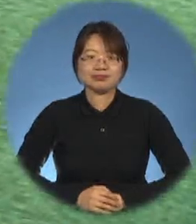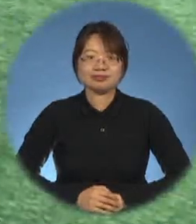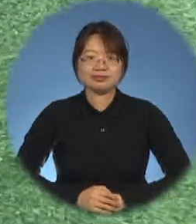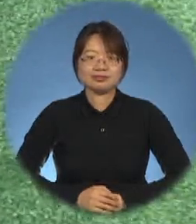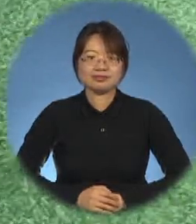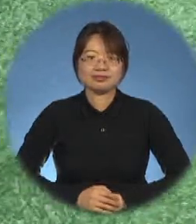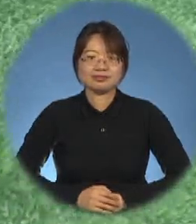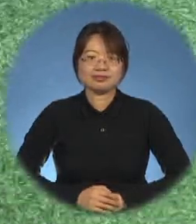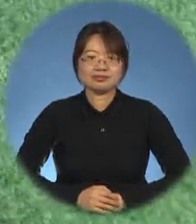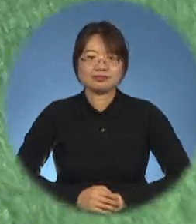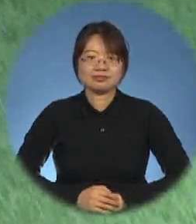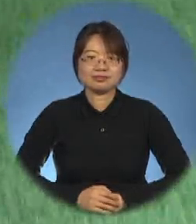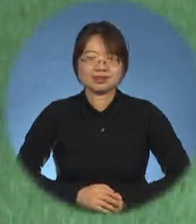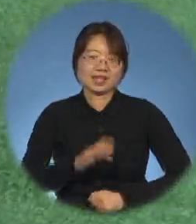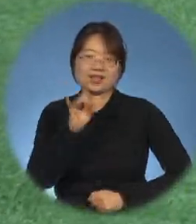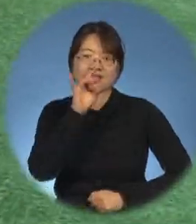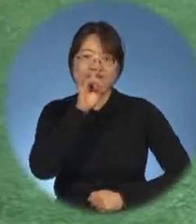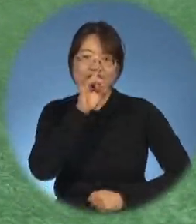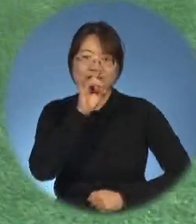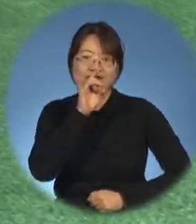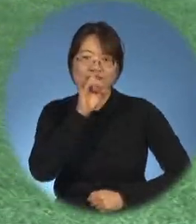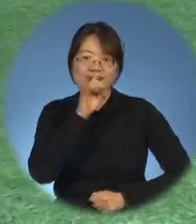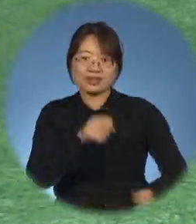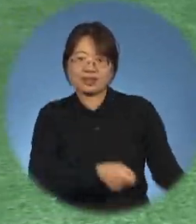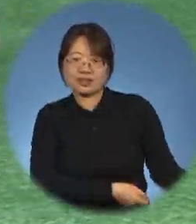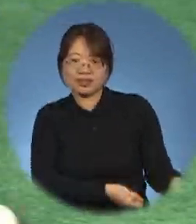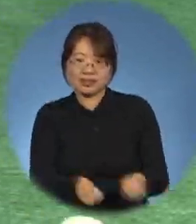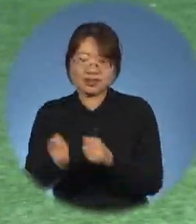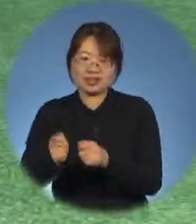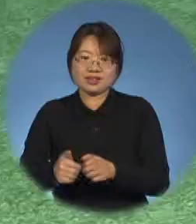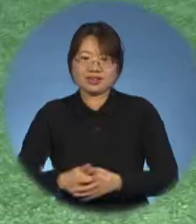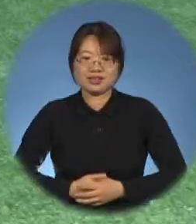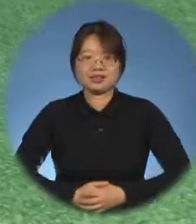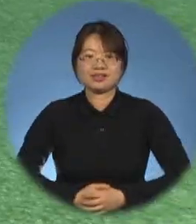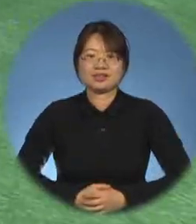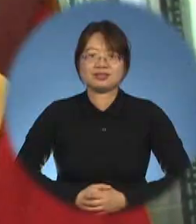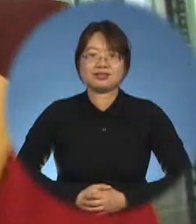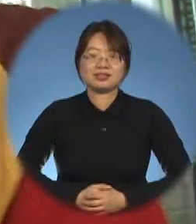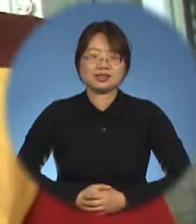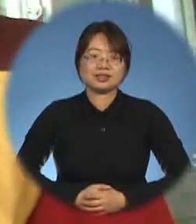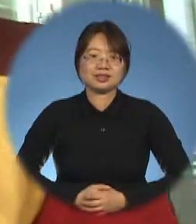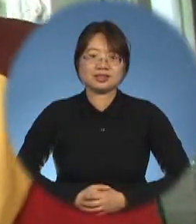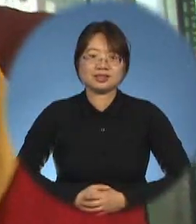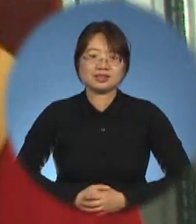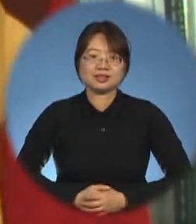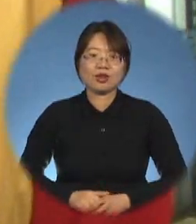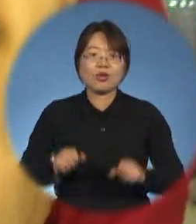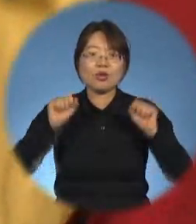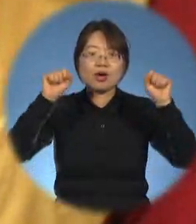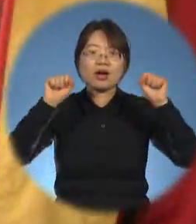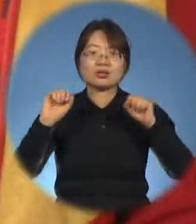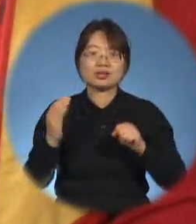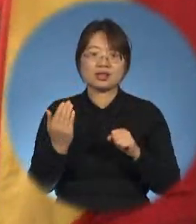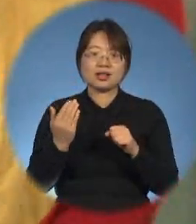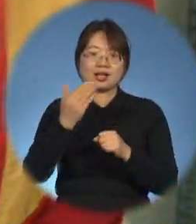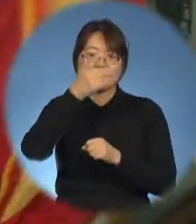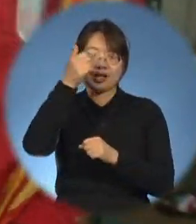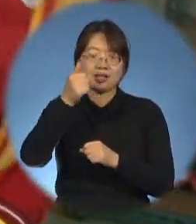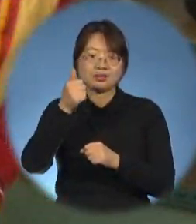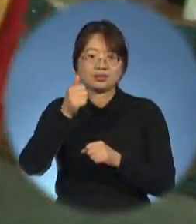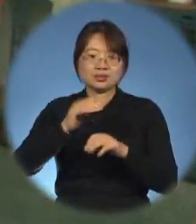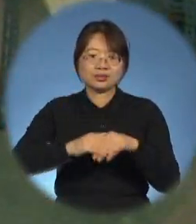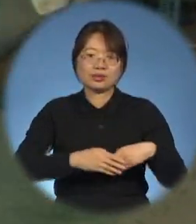4 여러분 여러분 이런 하고요 원죄 하구요 바니 운동도 되고 할아버지 따라서